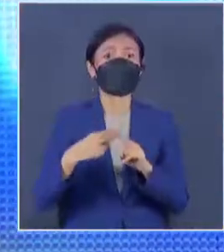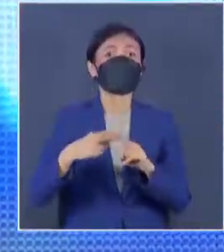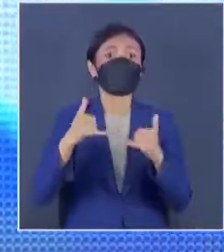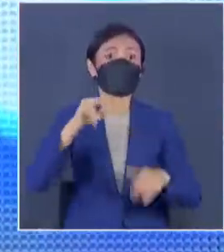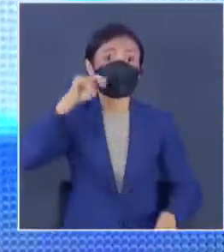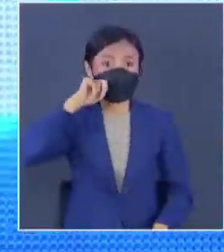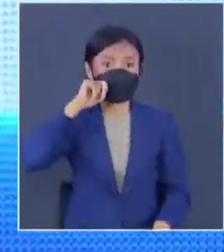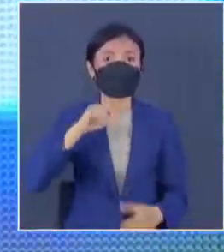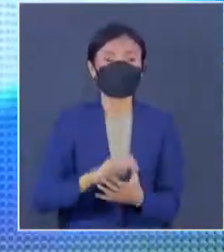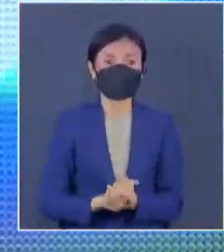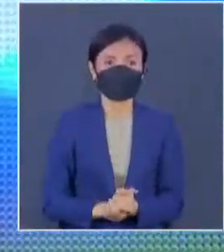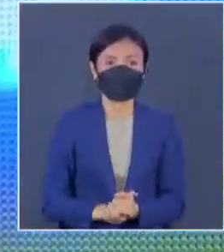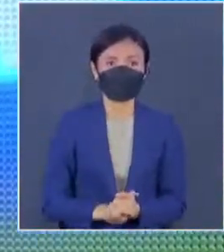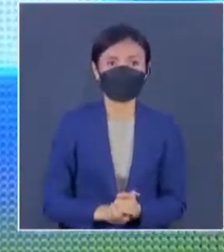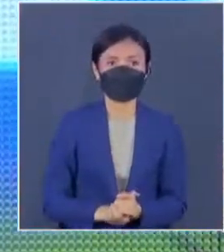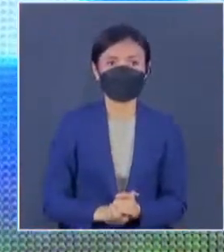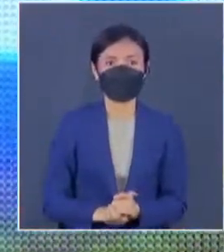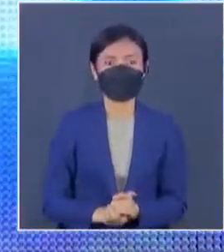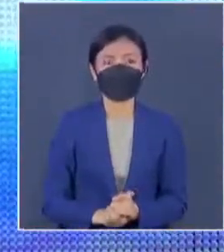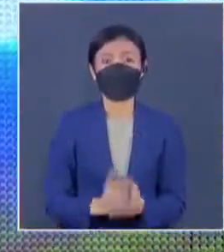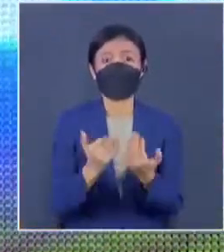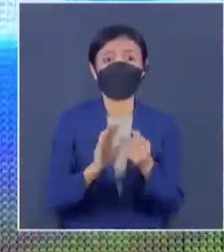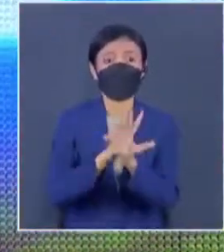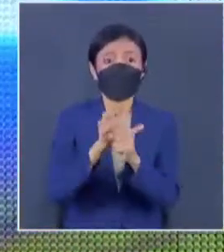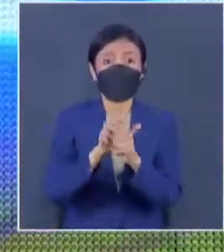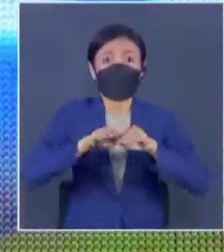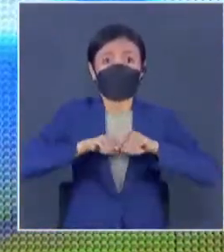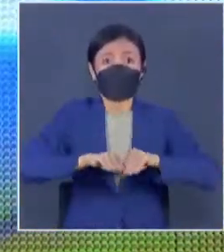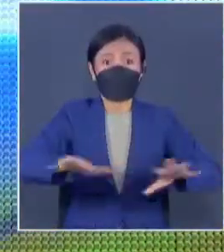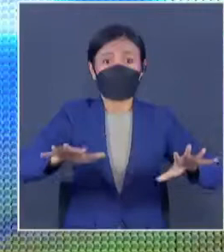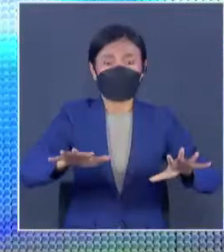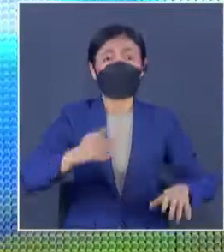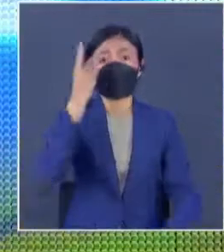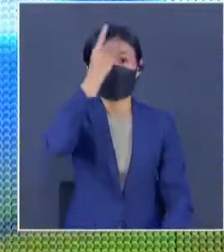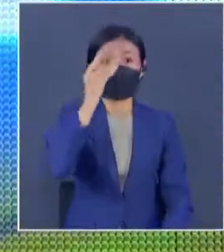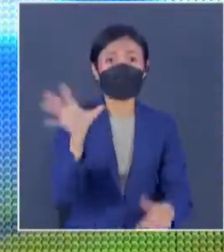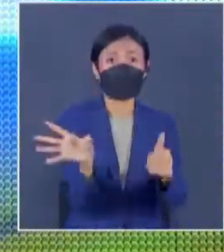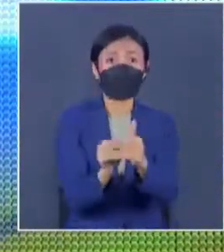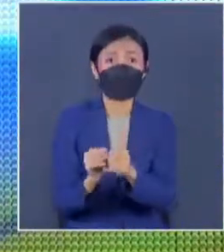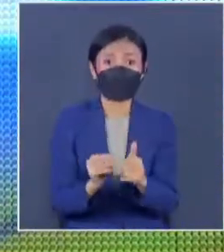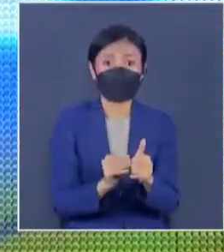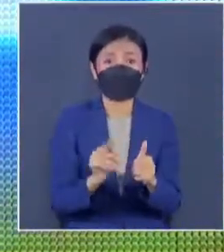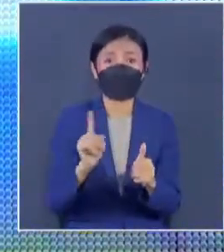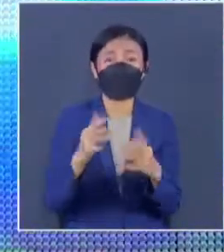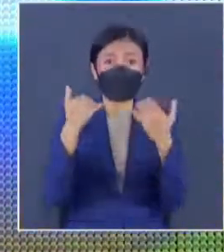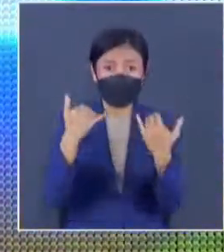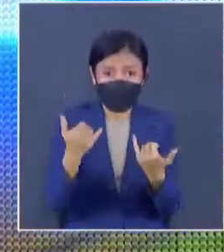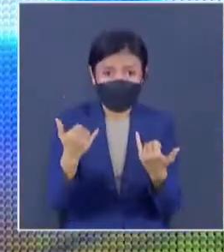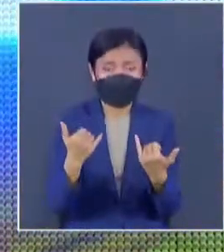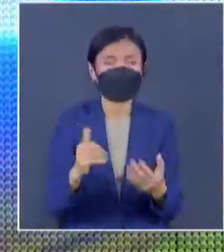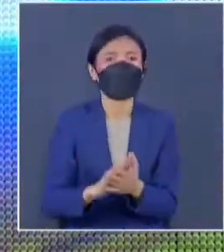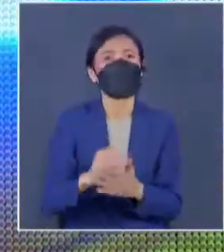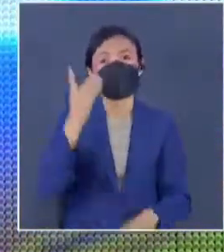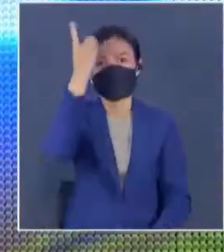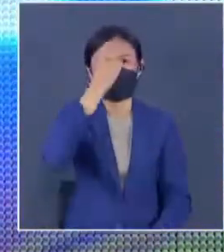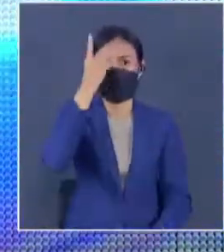คงต้องพูดถึงสถานการณ์การแพร่ระบาดโควิด -19 กับคนบันเทิงนะคะเพราะว่าในระลอกที่5นี้ก็พบว่ามีศิลปินดาราที่ติดเชื้อเพิ่